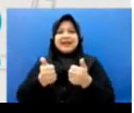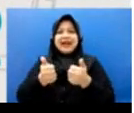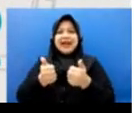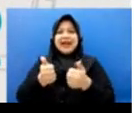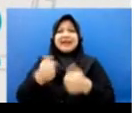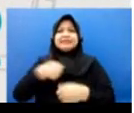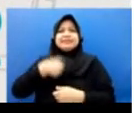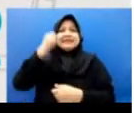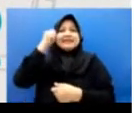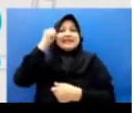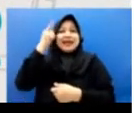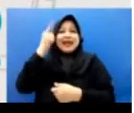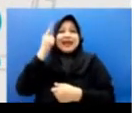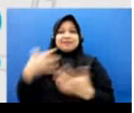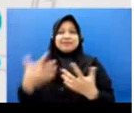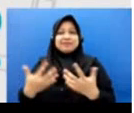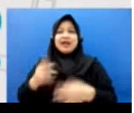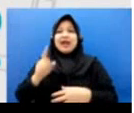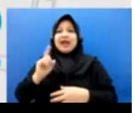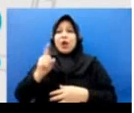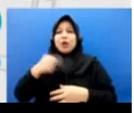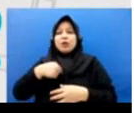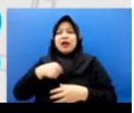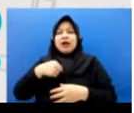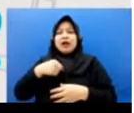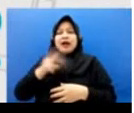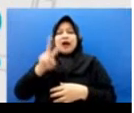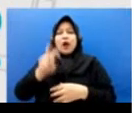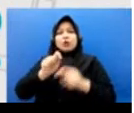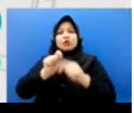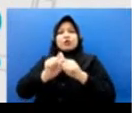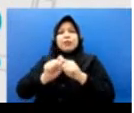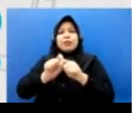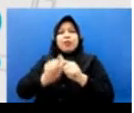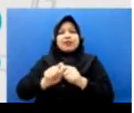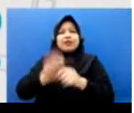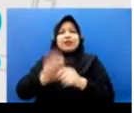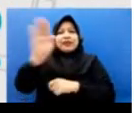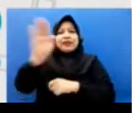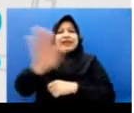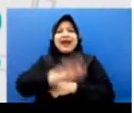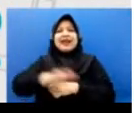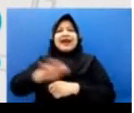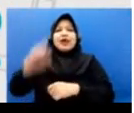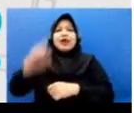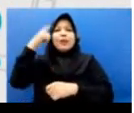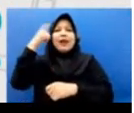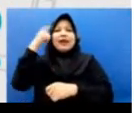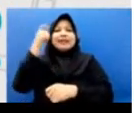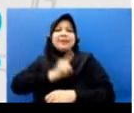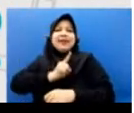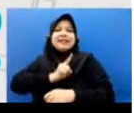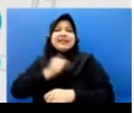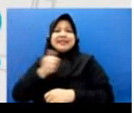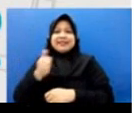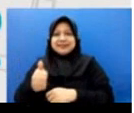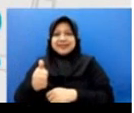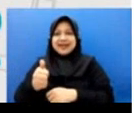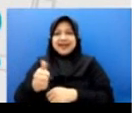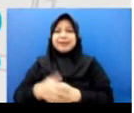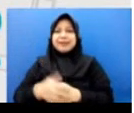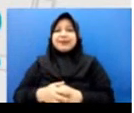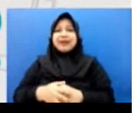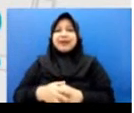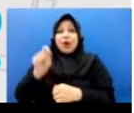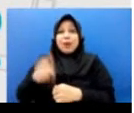satu hal yang harus saya ciptakan itu membuat mereka itu bisa belajar mandiri. Nah, dengan metode ini,